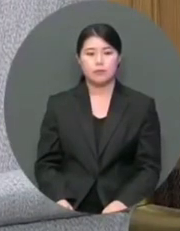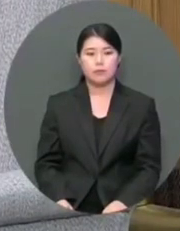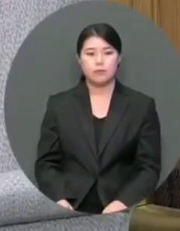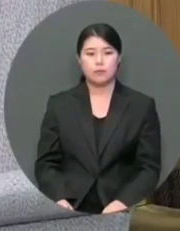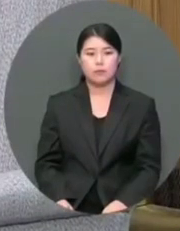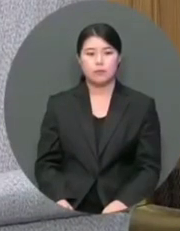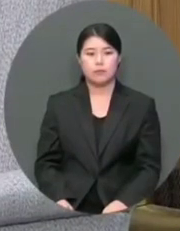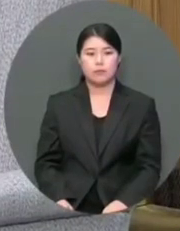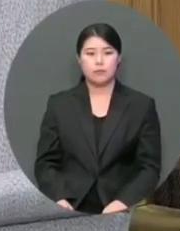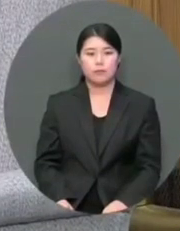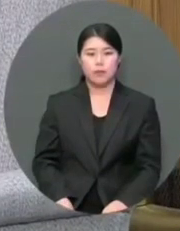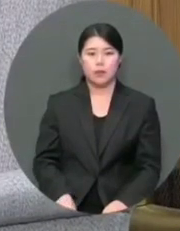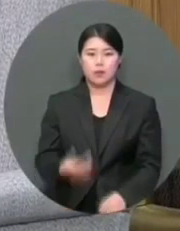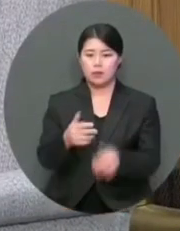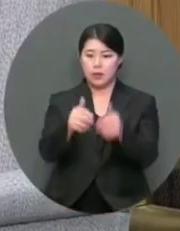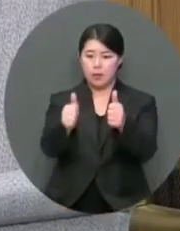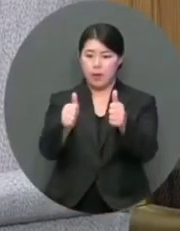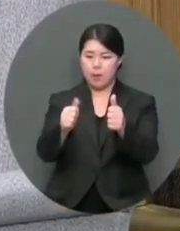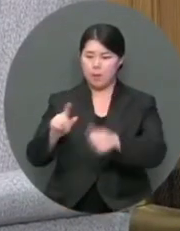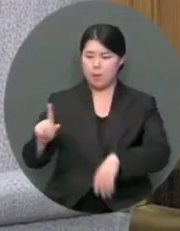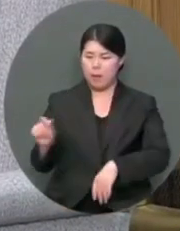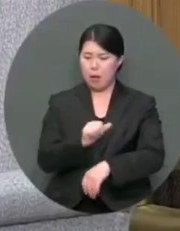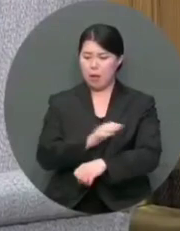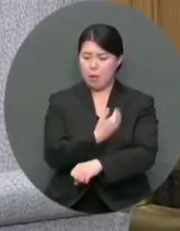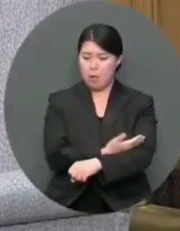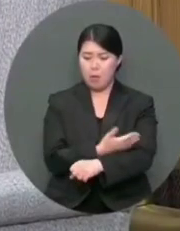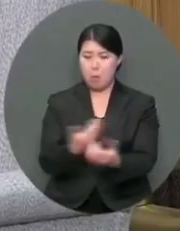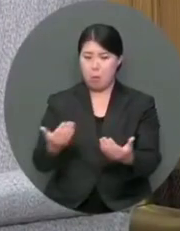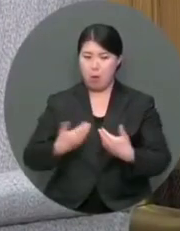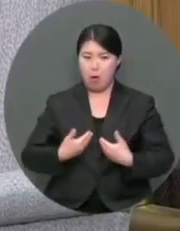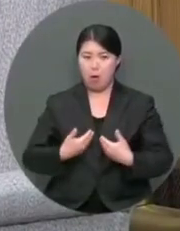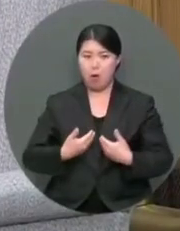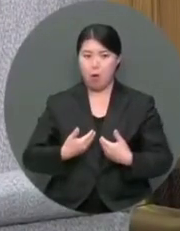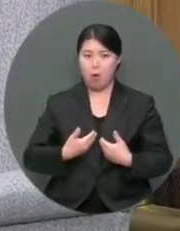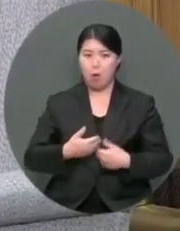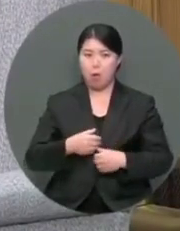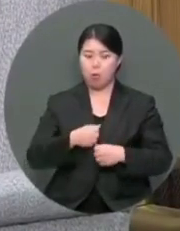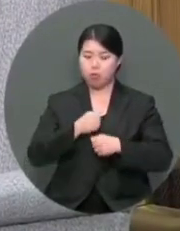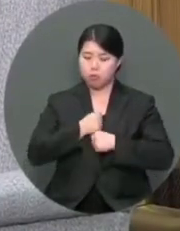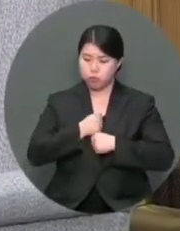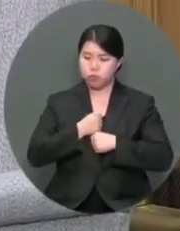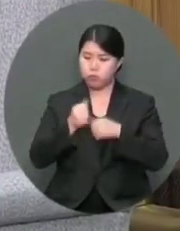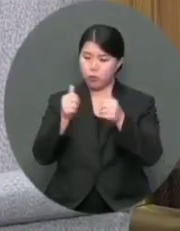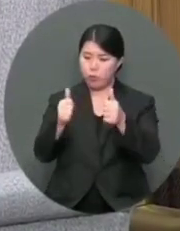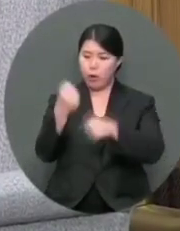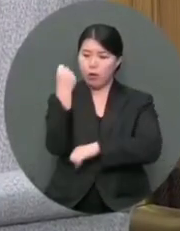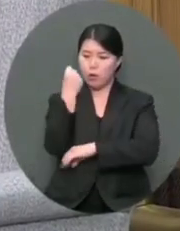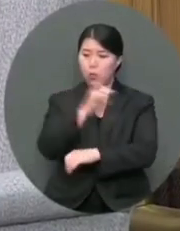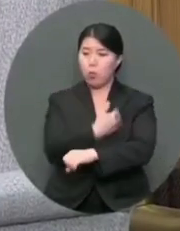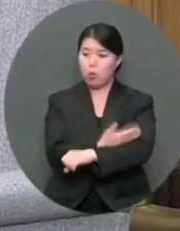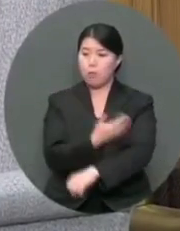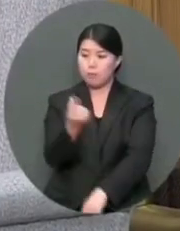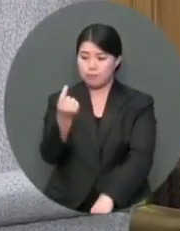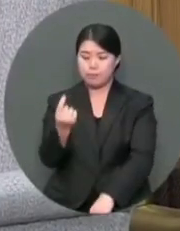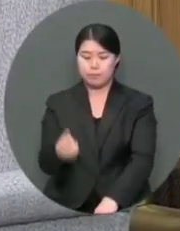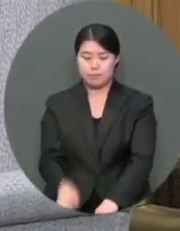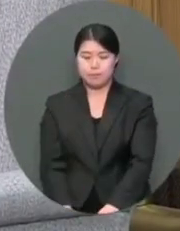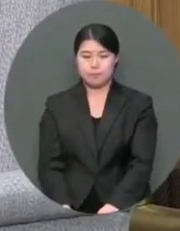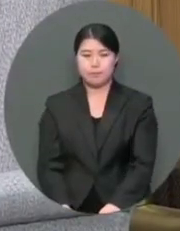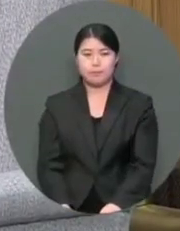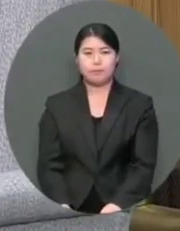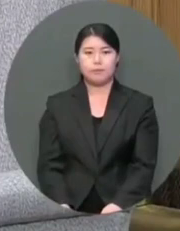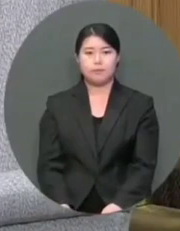뭐 신속한 재판을 받을 권리나 또 신중한 재판을 받을 권리는 헌법상의 기본권 아니겠습니까? 예.